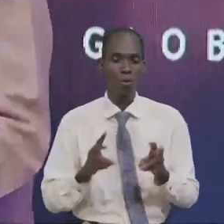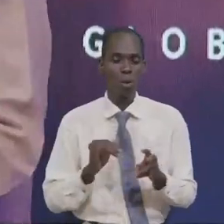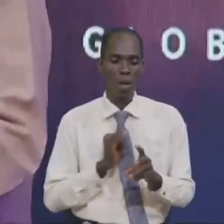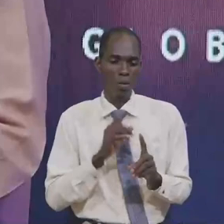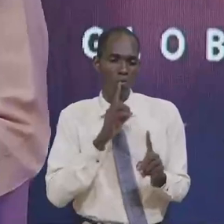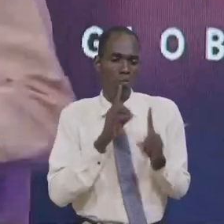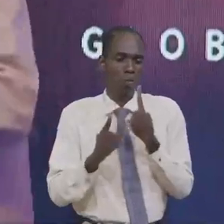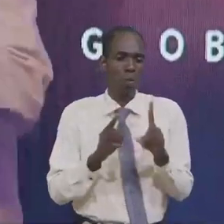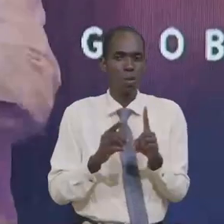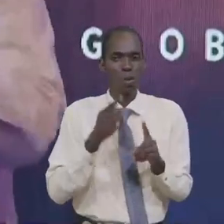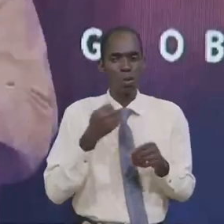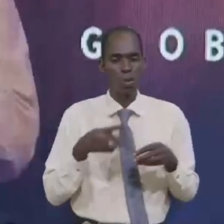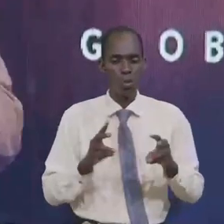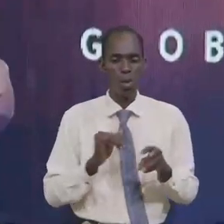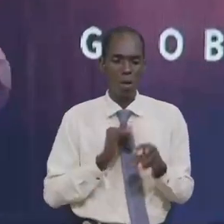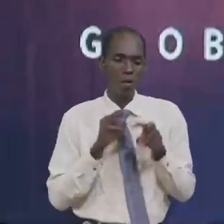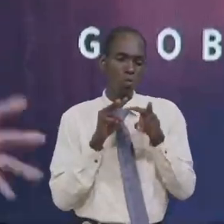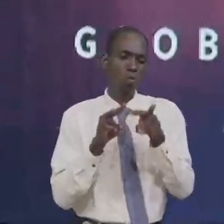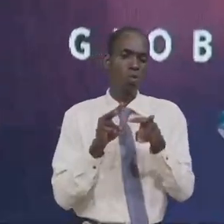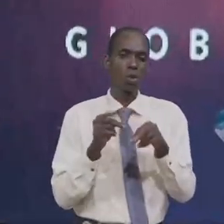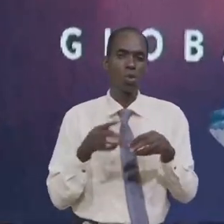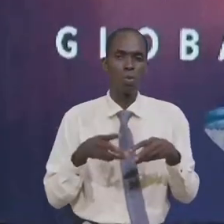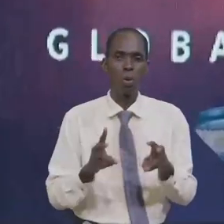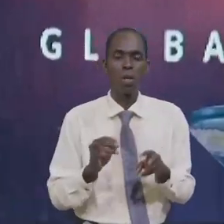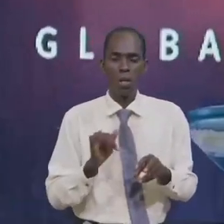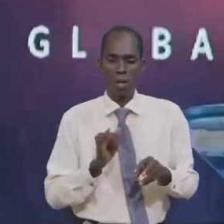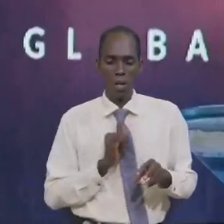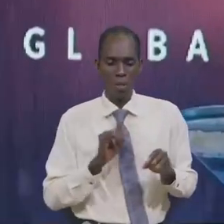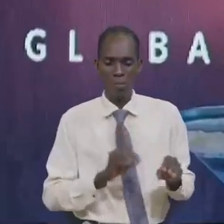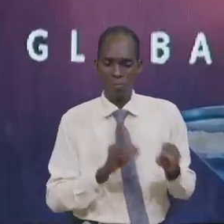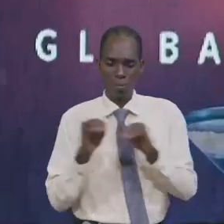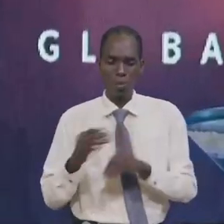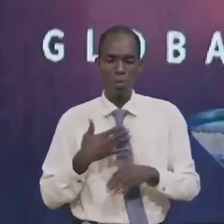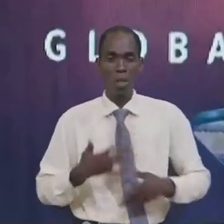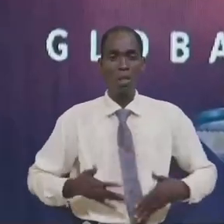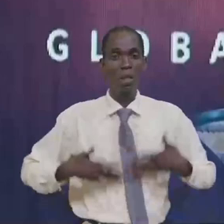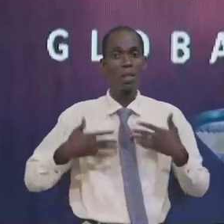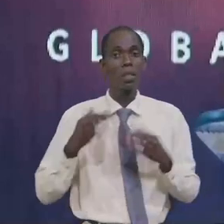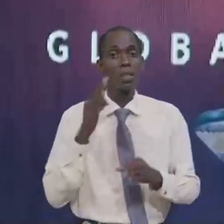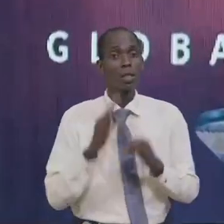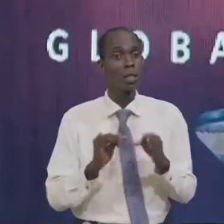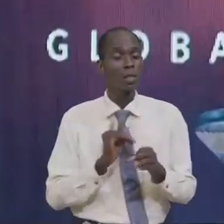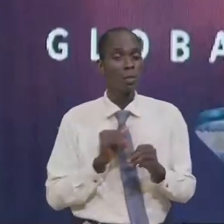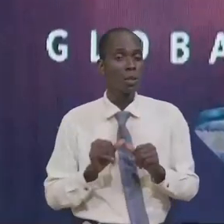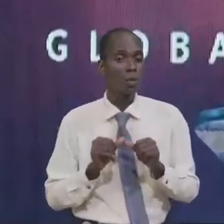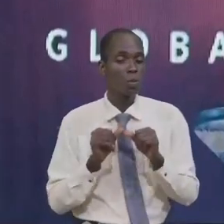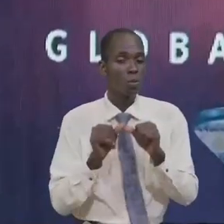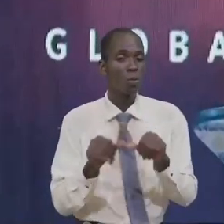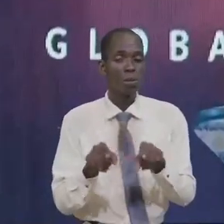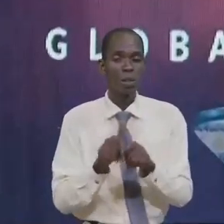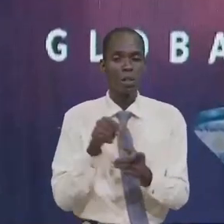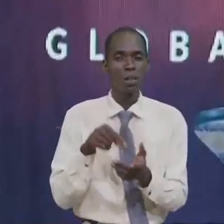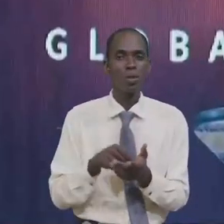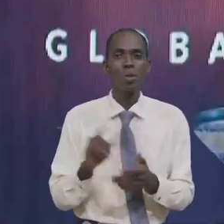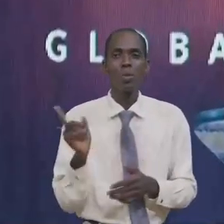main dans je regardais les choses ou la main dans une positionné dans la vie si je continue comme ça où est-ce que je serai